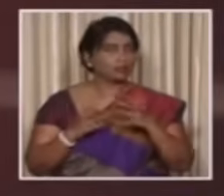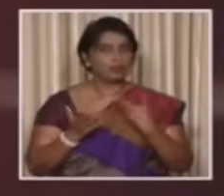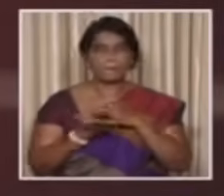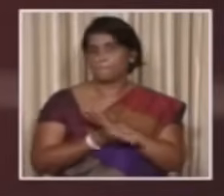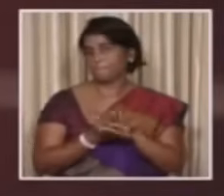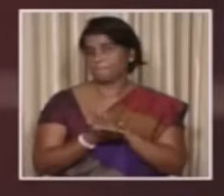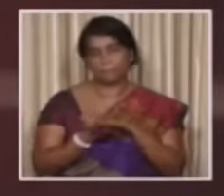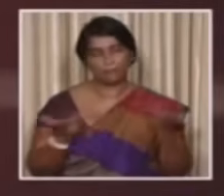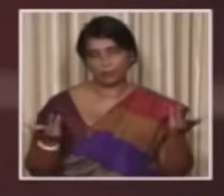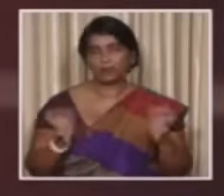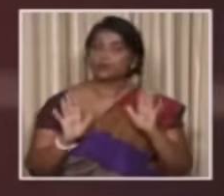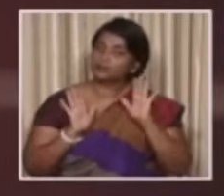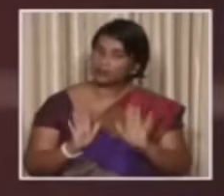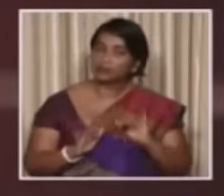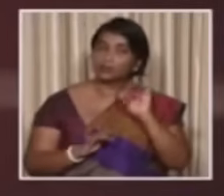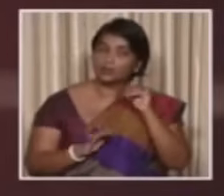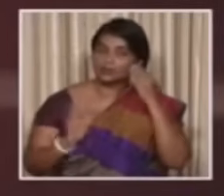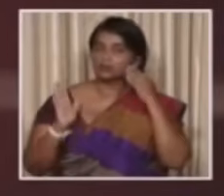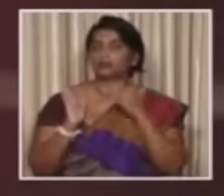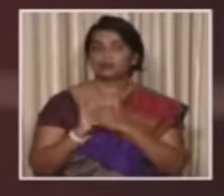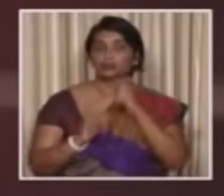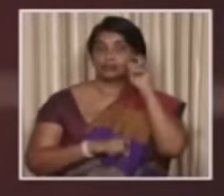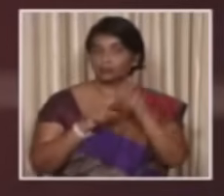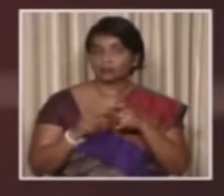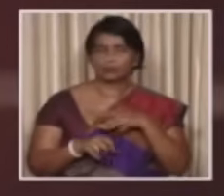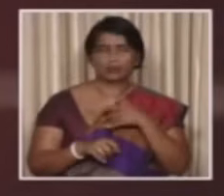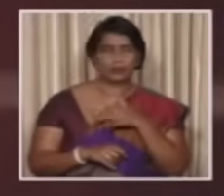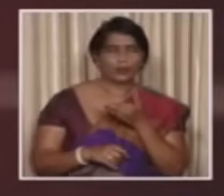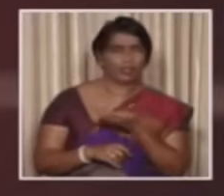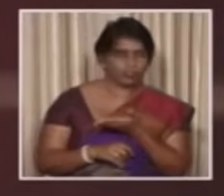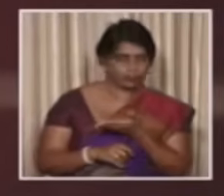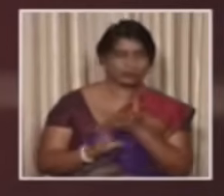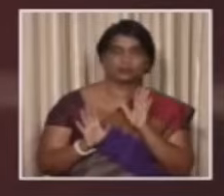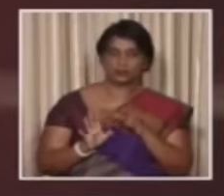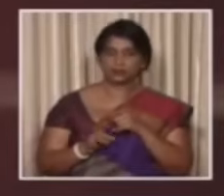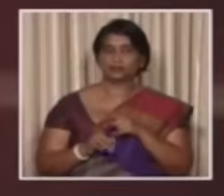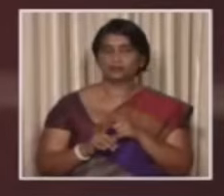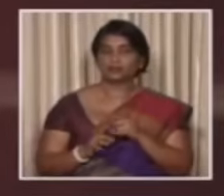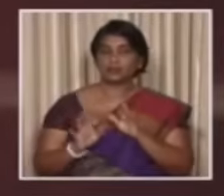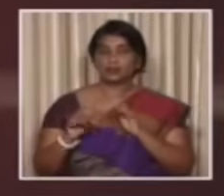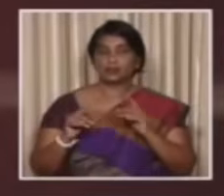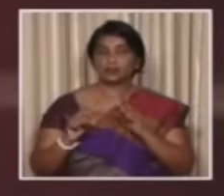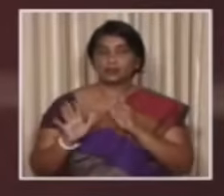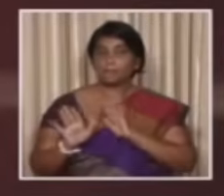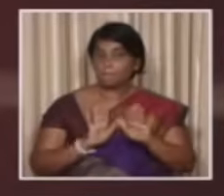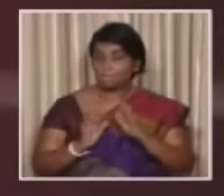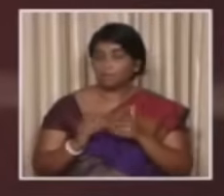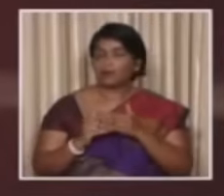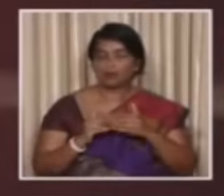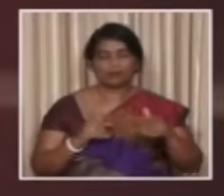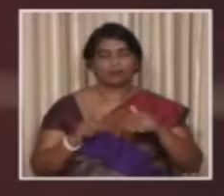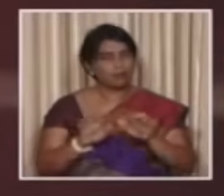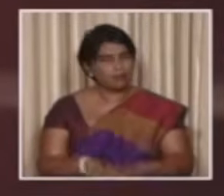නැත. කෙසේ වෙතත් සමහර සිදුවීම් මහජනතාවගේ පිළිකුලට හේතු වී තිබේ. පාලම පරිපාලන ඒකකයේ සිට